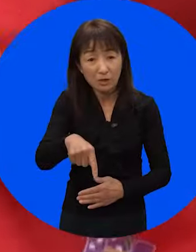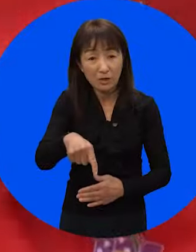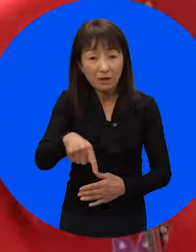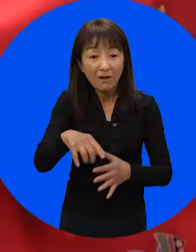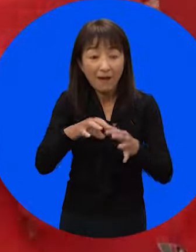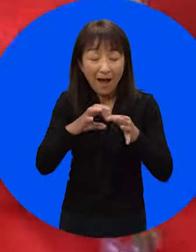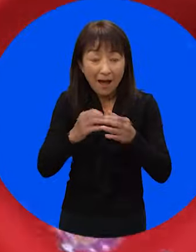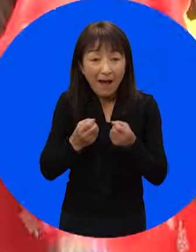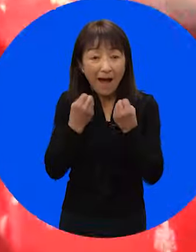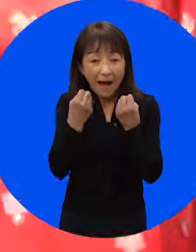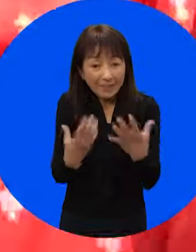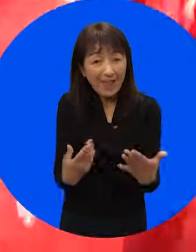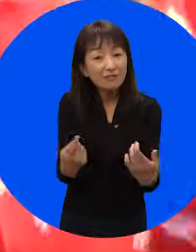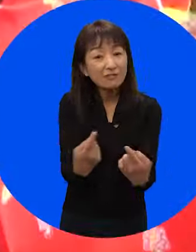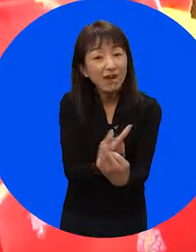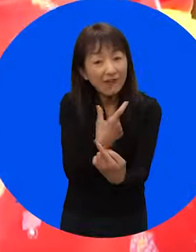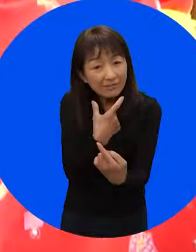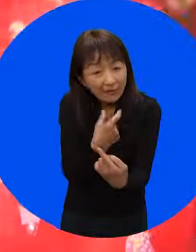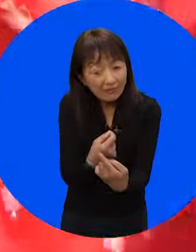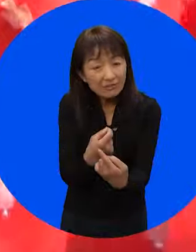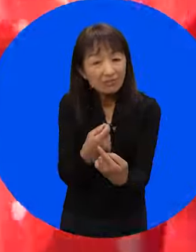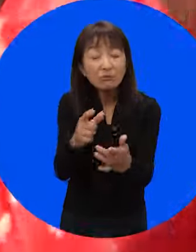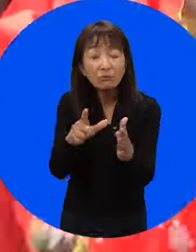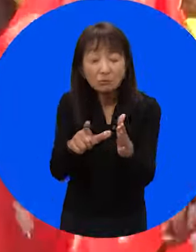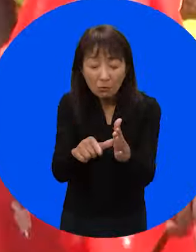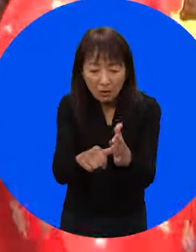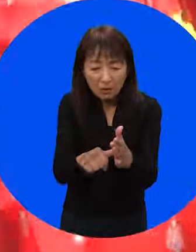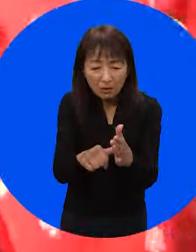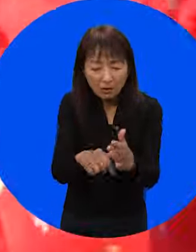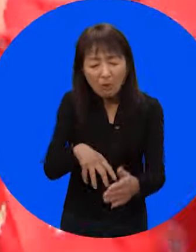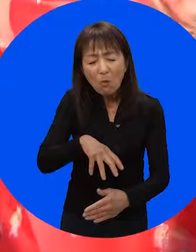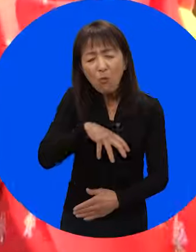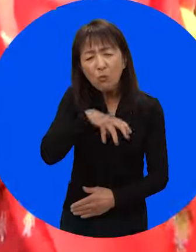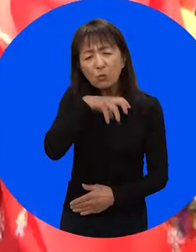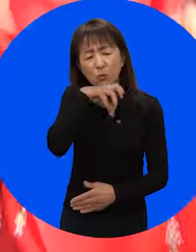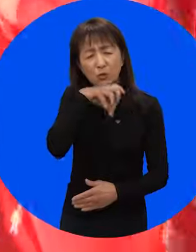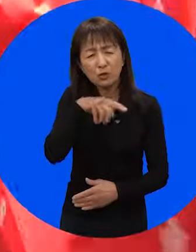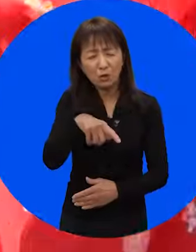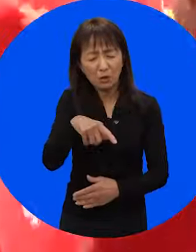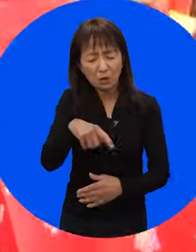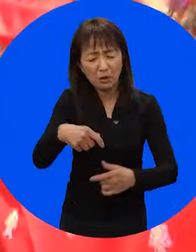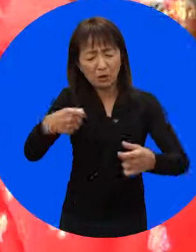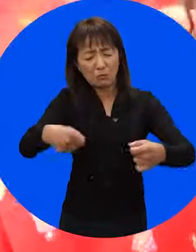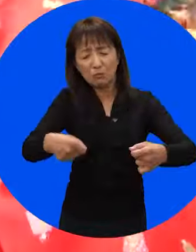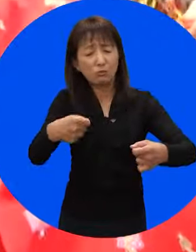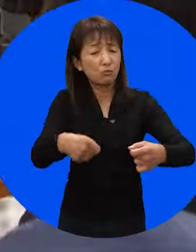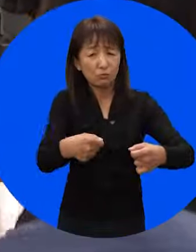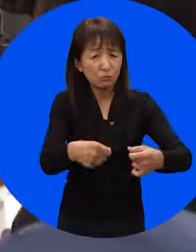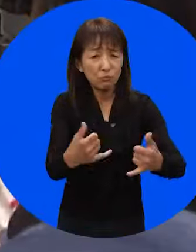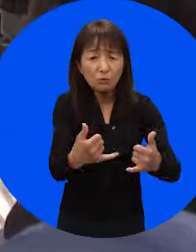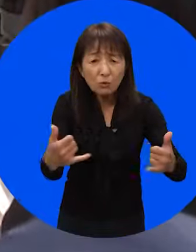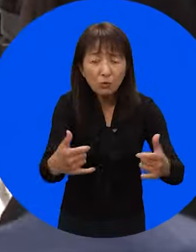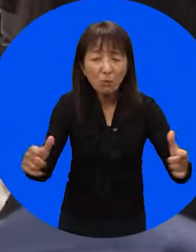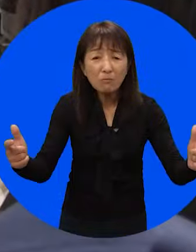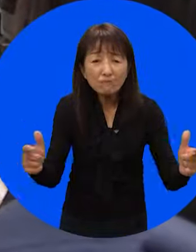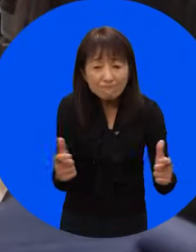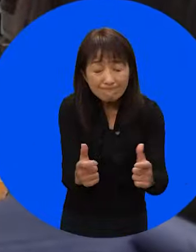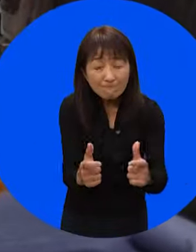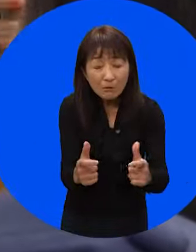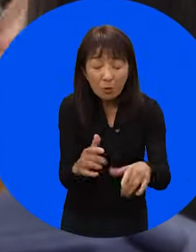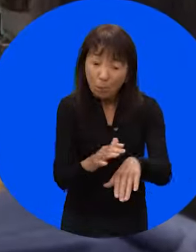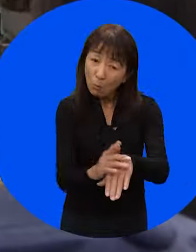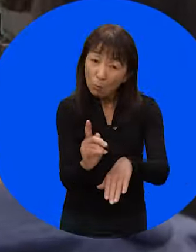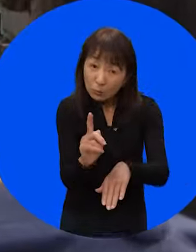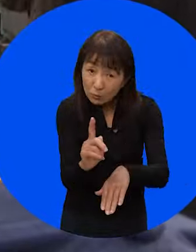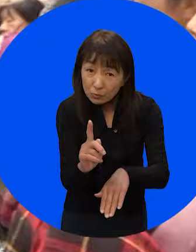して作ってたものを、もうやっぱり体が効かなくなって縫う方がいないので、どうしようって言われて縫ってもらえ